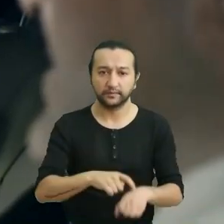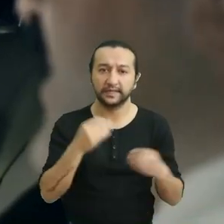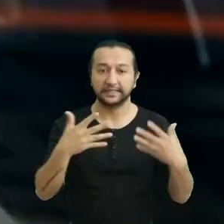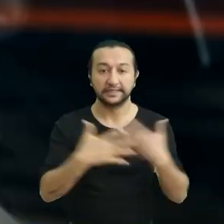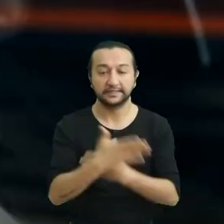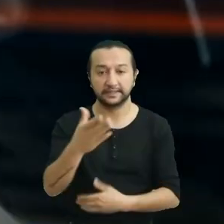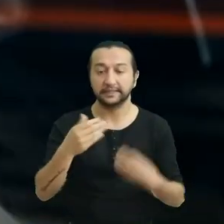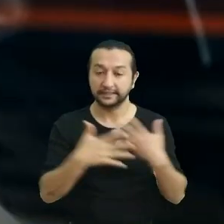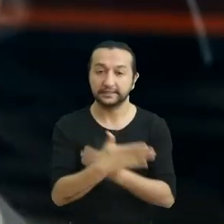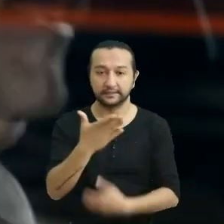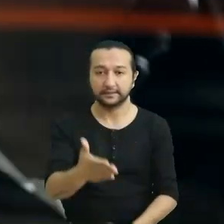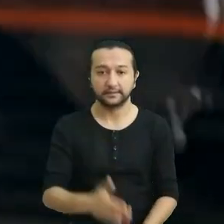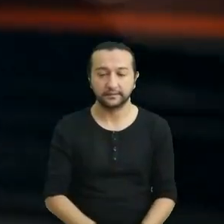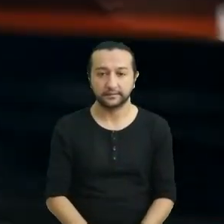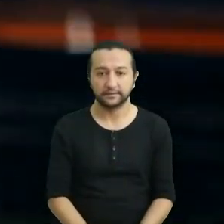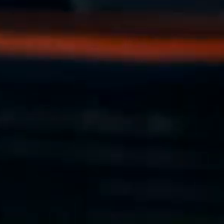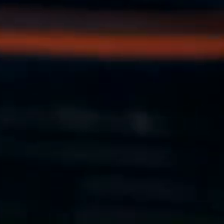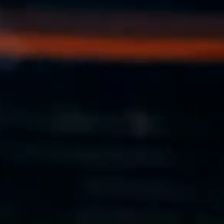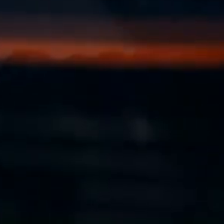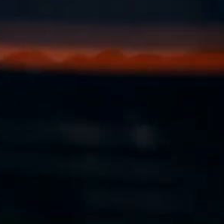geceler. İyi geceler.